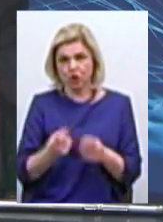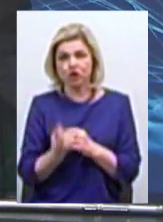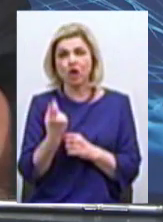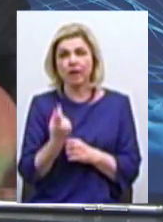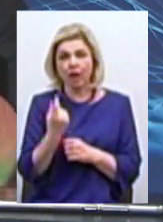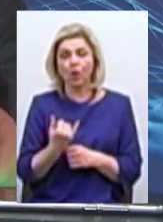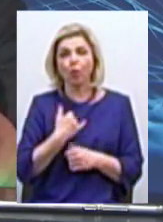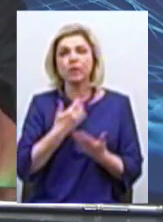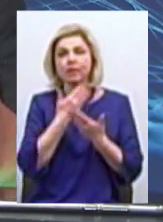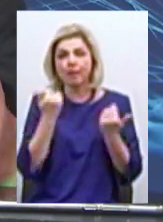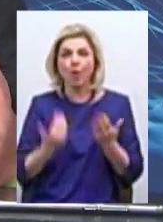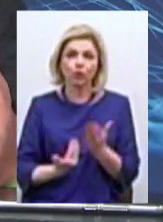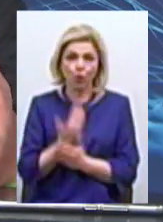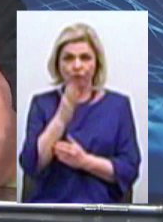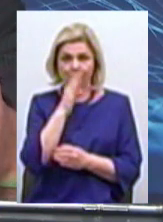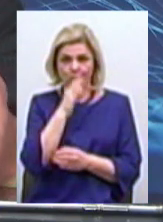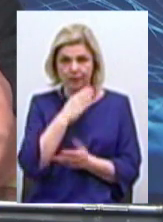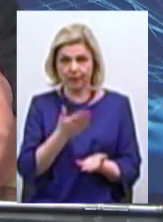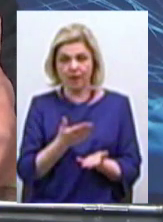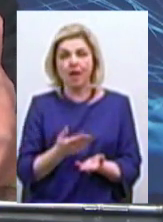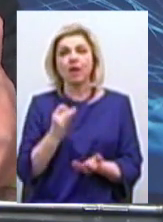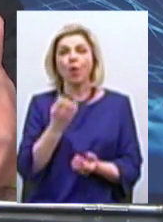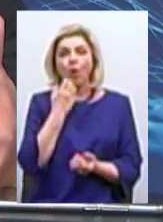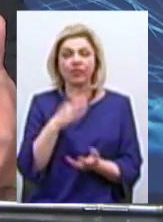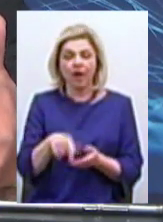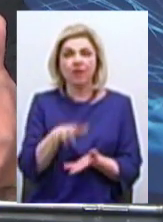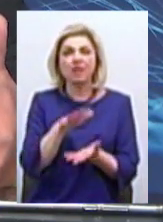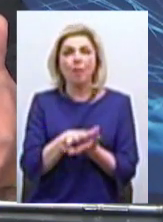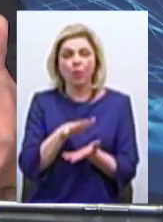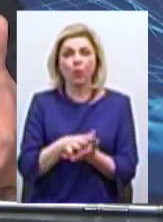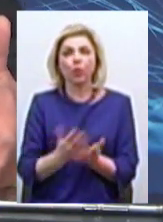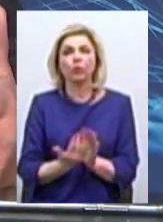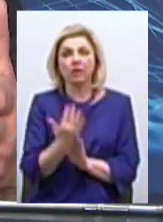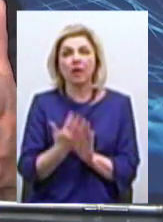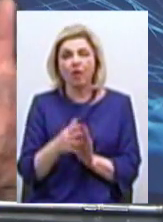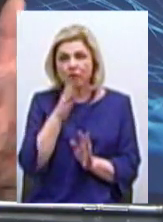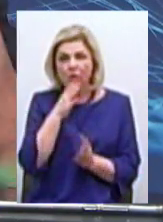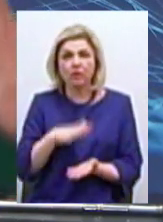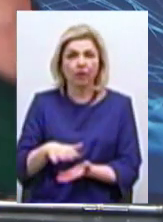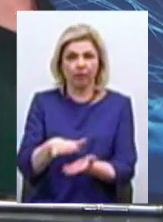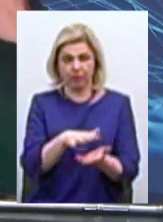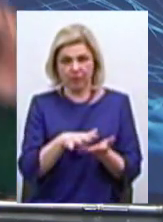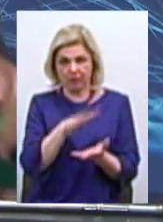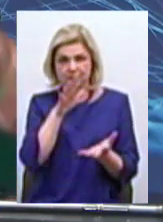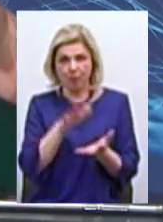немає притоку води. І в нас, коли джерело замулене, воно виходить, що